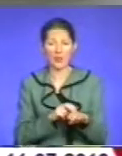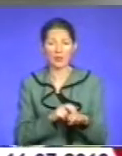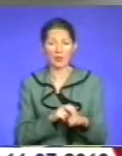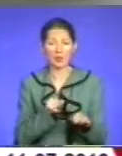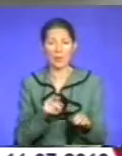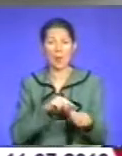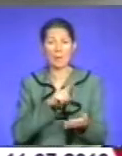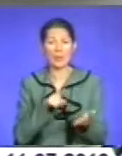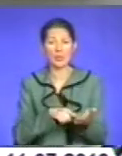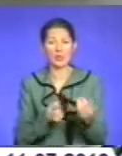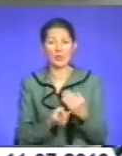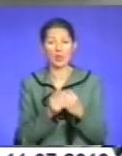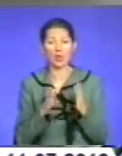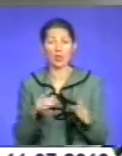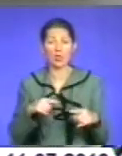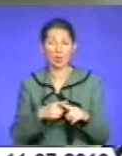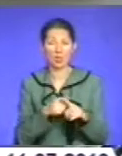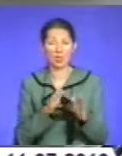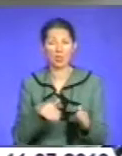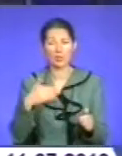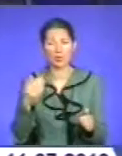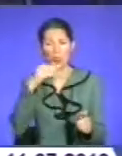такі технічні і тільки з боку батьків.